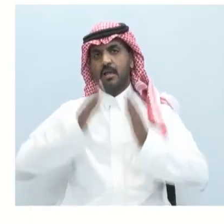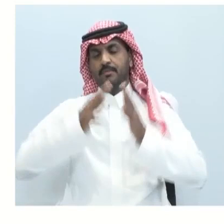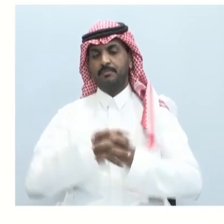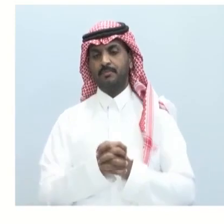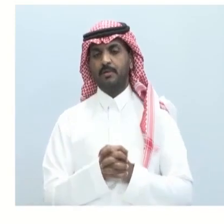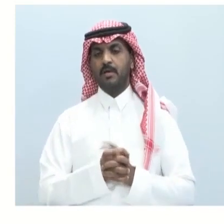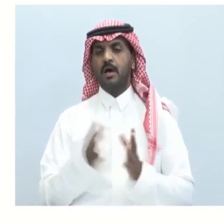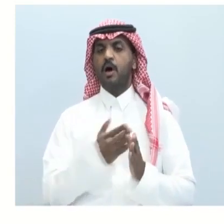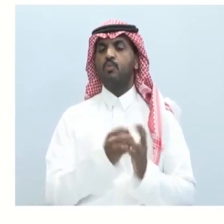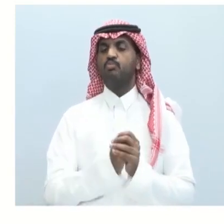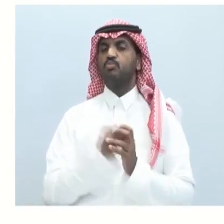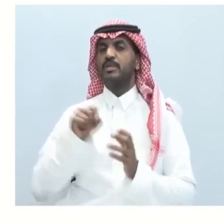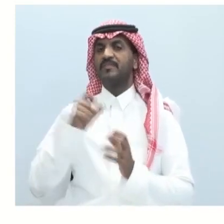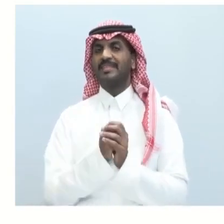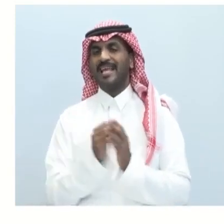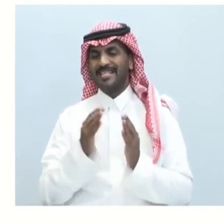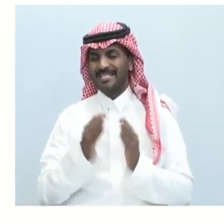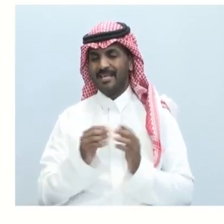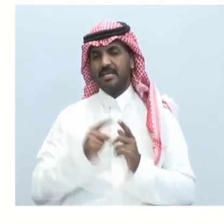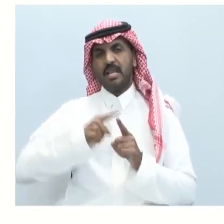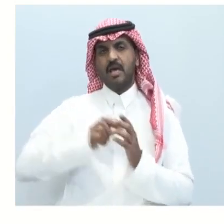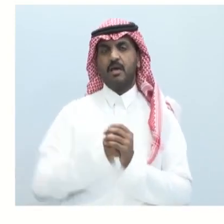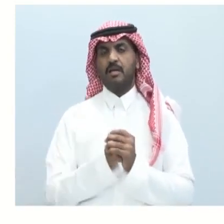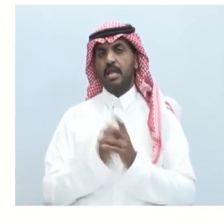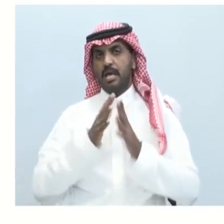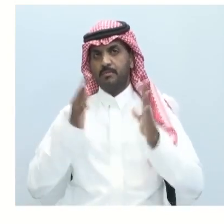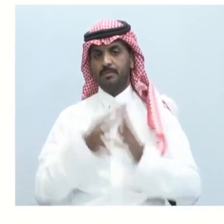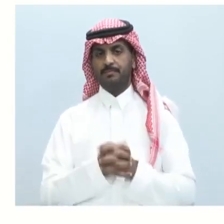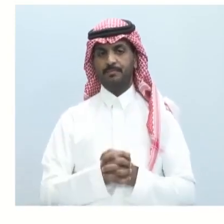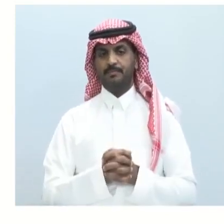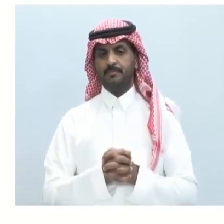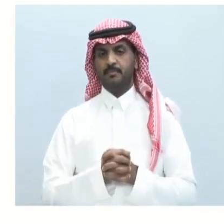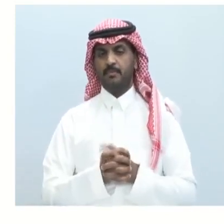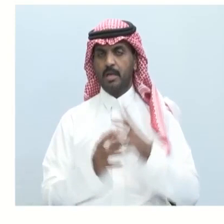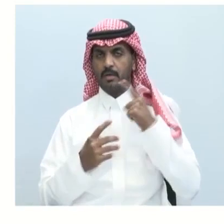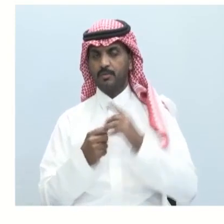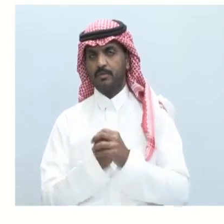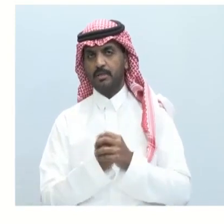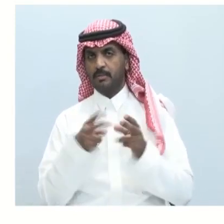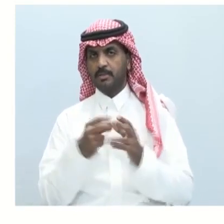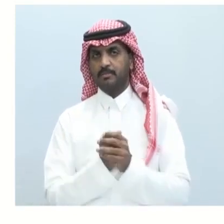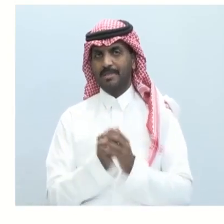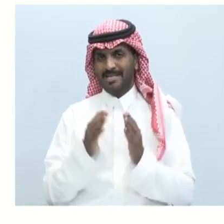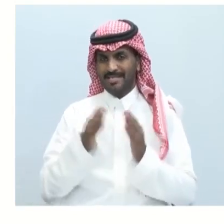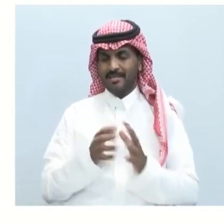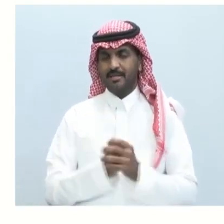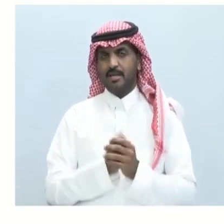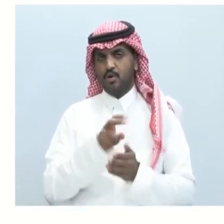او من المصنفات الاصغر الى المصنفات ماذا الاكبر لاحظ هنا نبدا من الاصغر طبعا